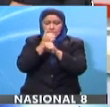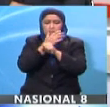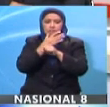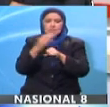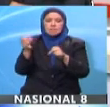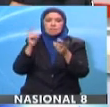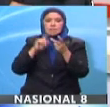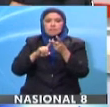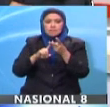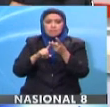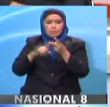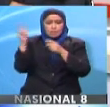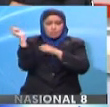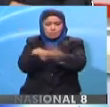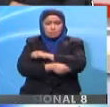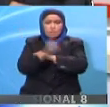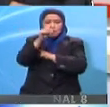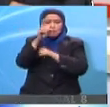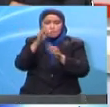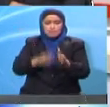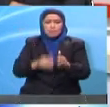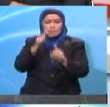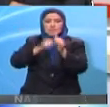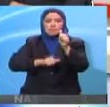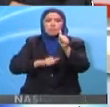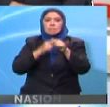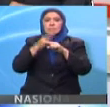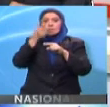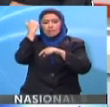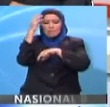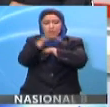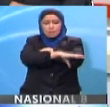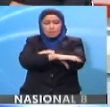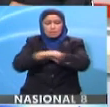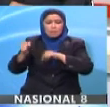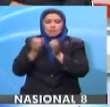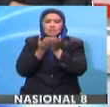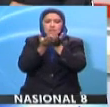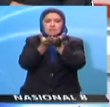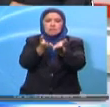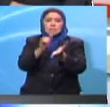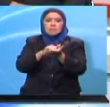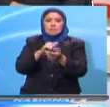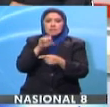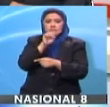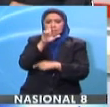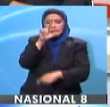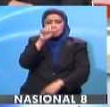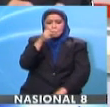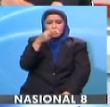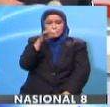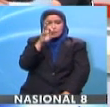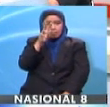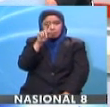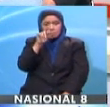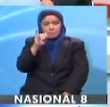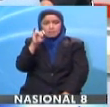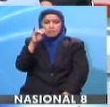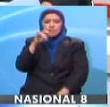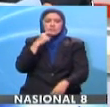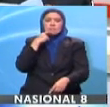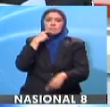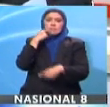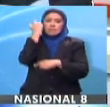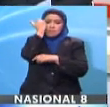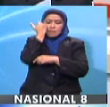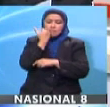MT sunanberdi awal tahun ini Hakim Mahkamah sesyen kota tinggi Johor salawati jambari membuat keputusan itu setelah kesemua mereka